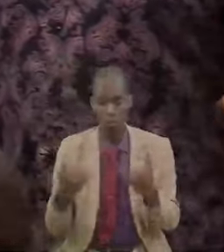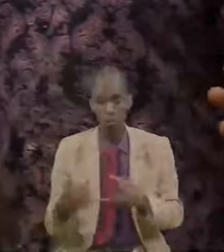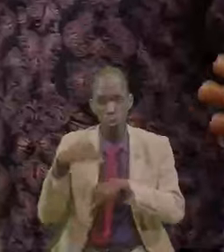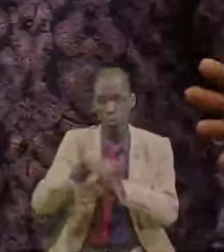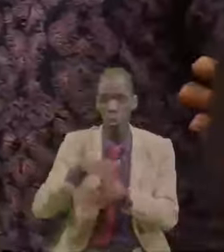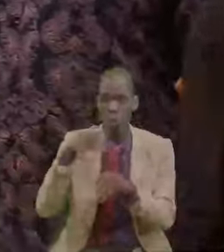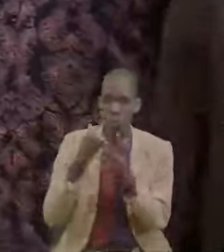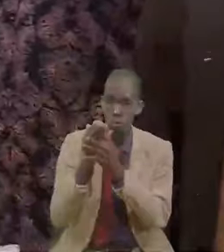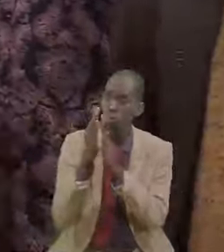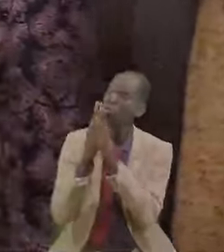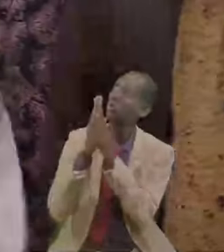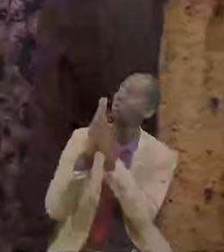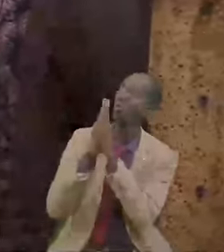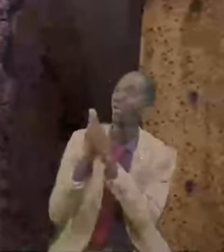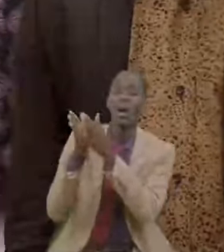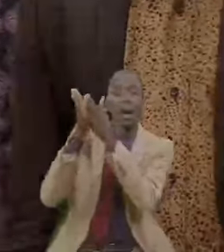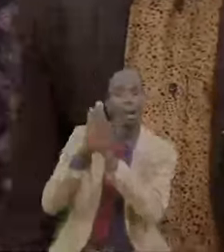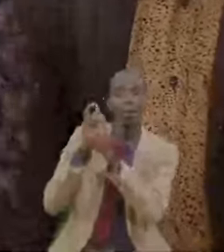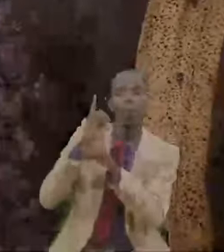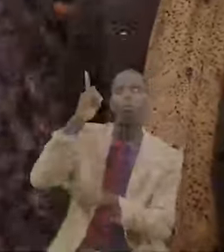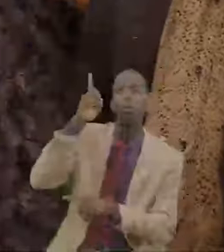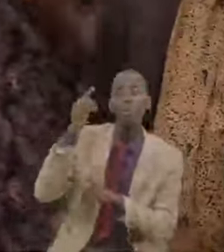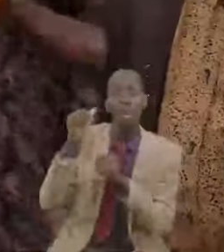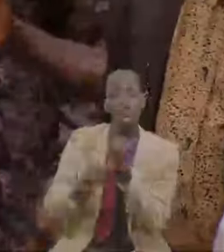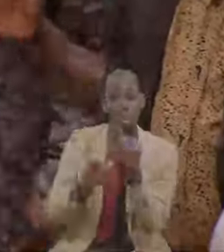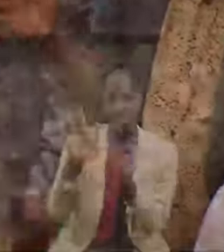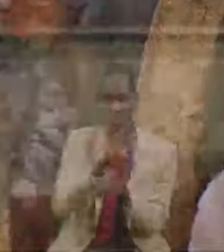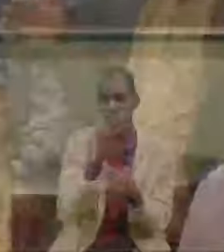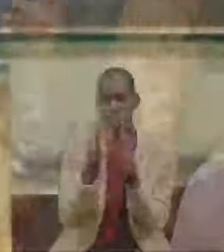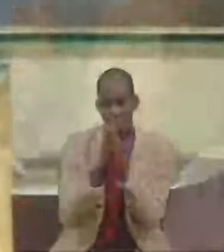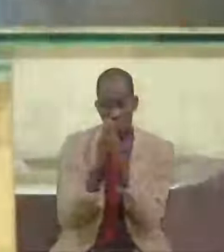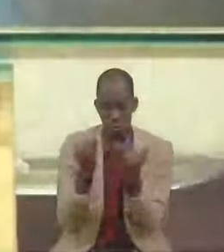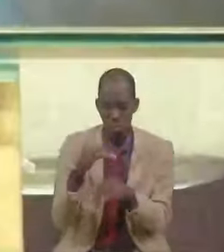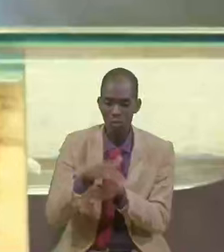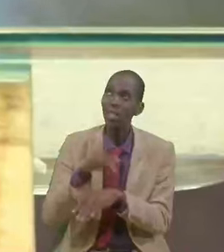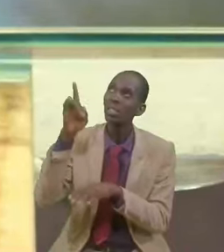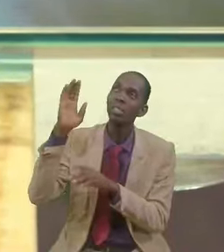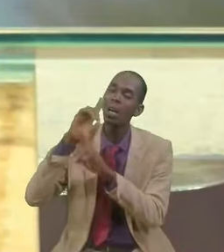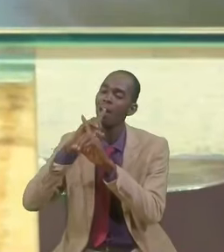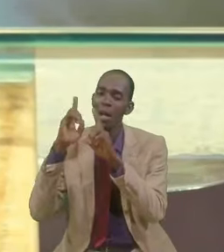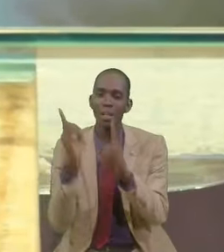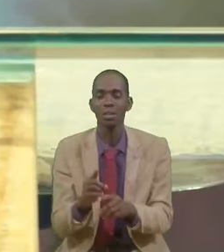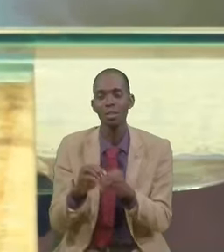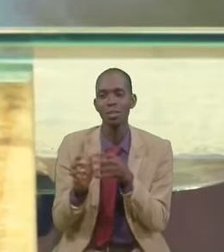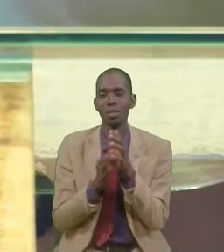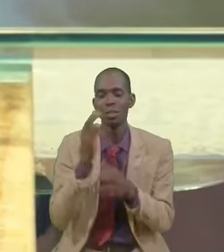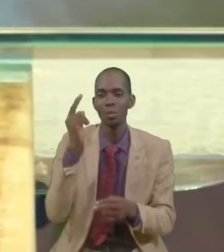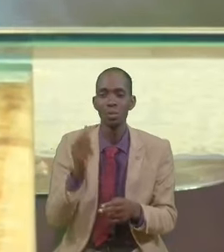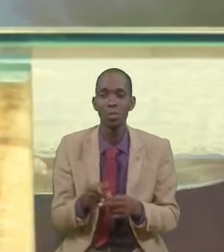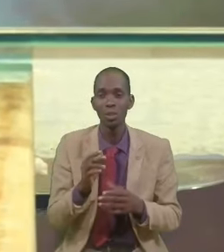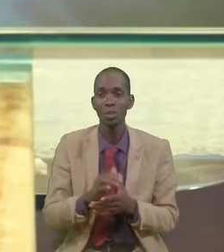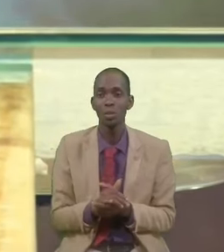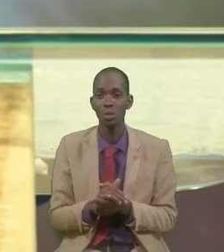vous demandez à Dieu ce jour, toute prière faite ce jour est exaucée.